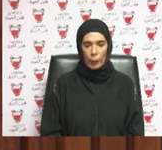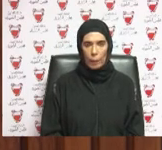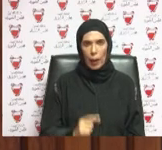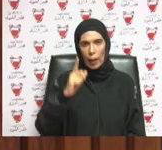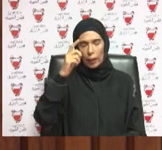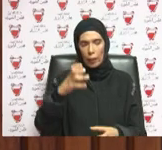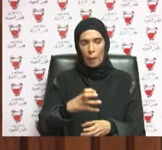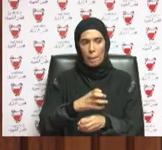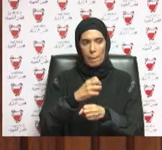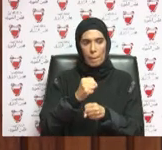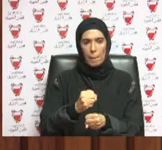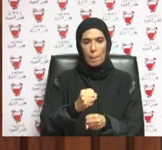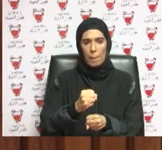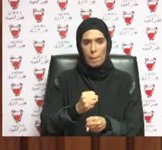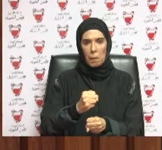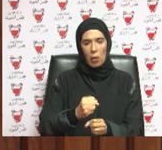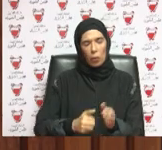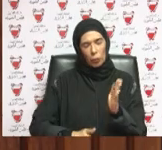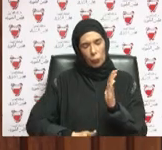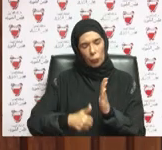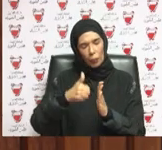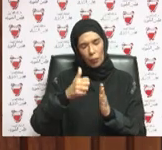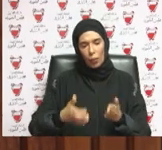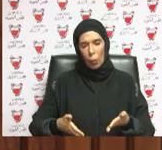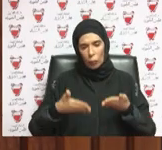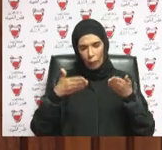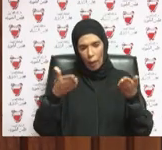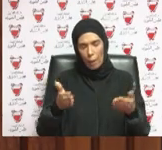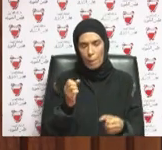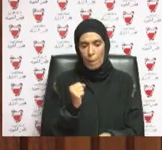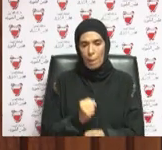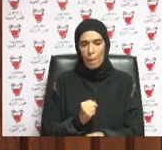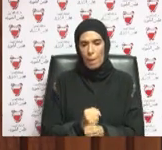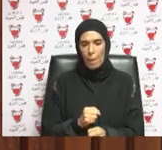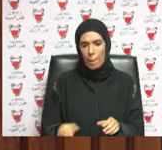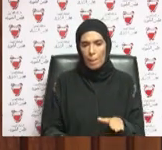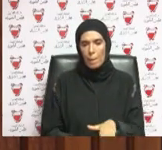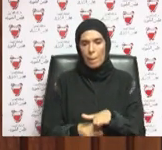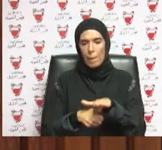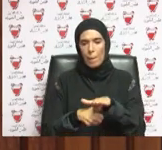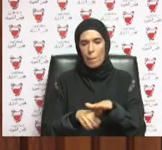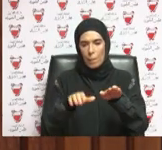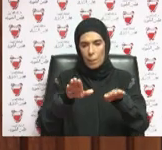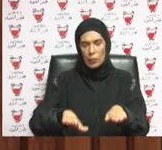الله ويسدد على طريق الخير خطاه في رئاسته لمجلس